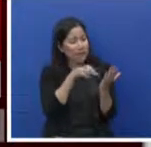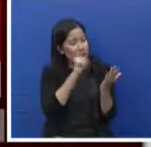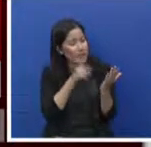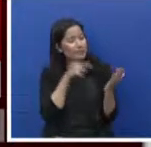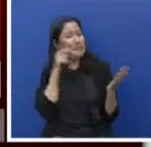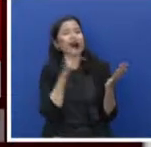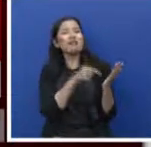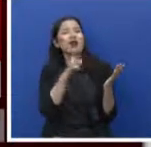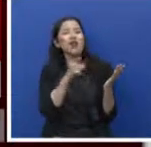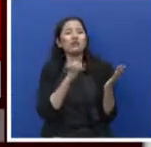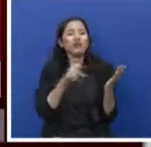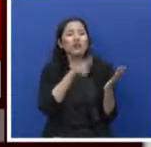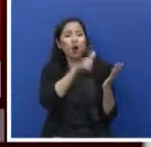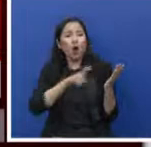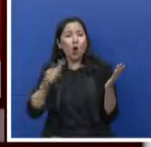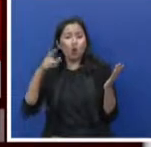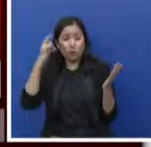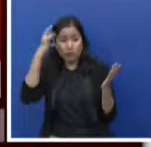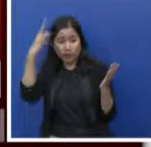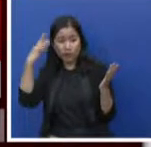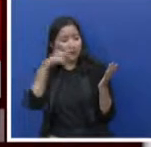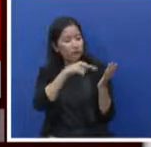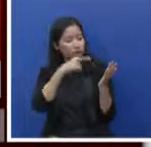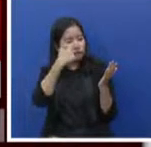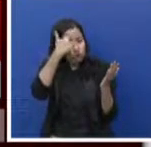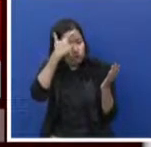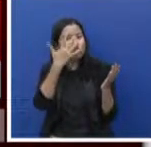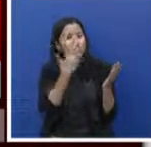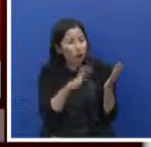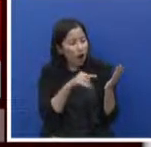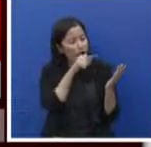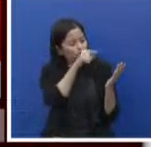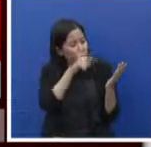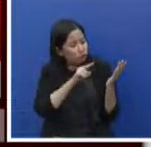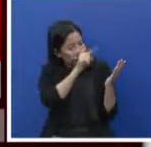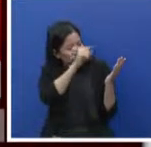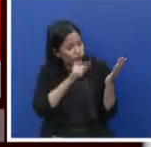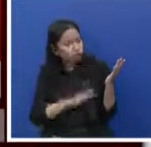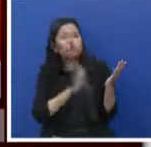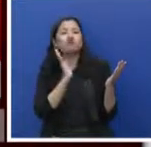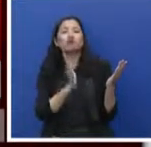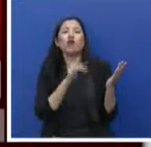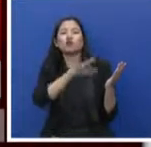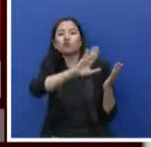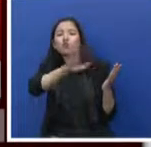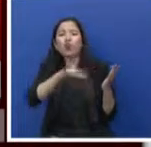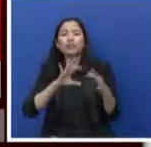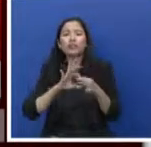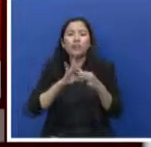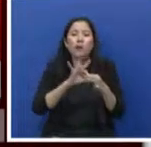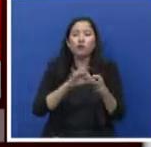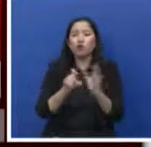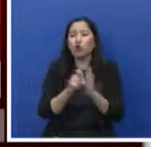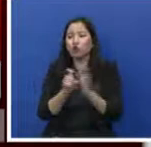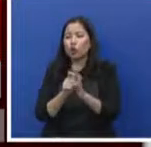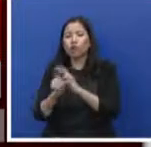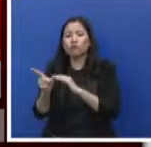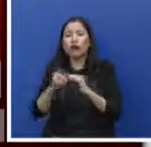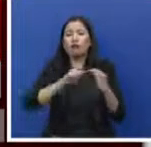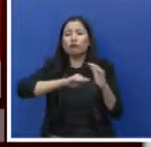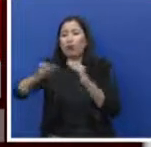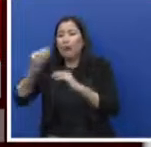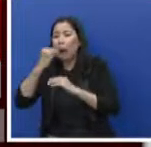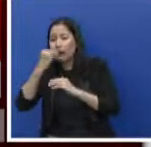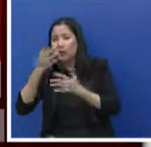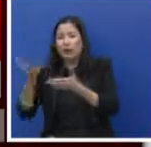mitra sudah dicek suhu temperaturnya dan lain sebagainya, kemudian seluruh ekosistem Gojek bekerja sama misalnya untuk GoFood dan GoSend, mulai